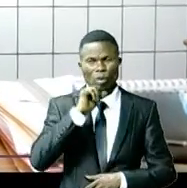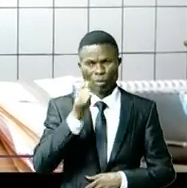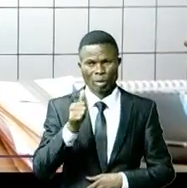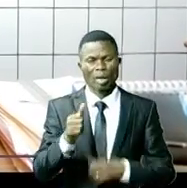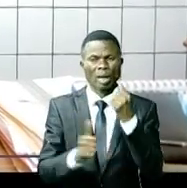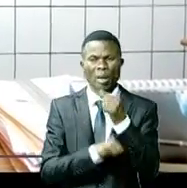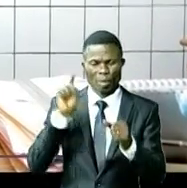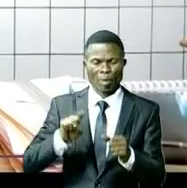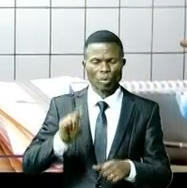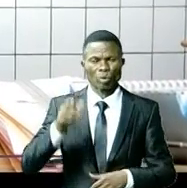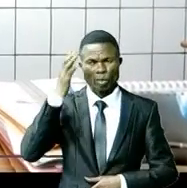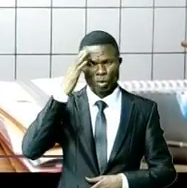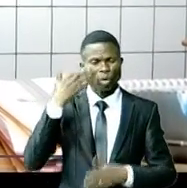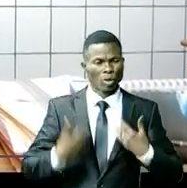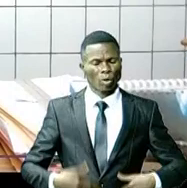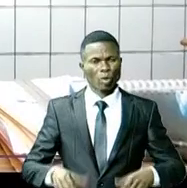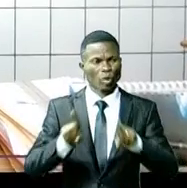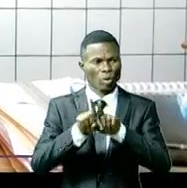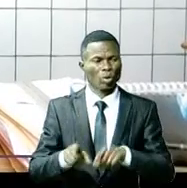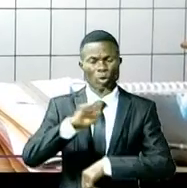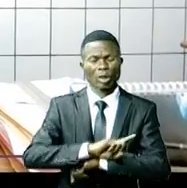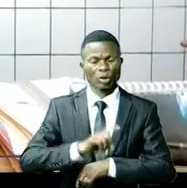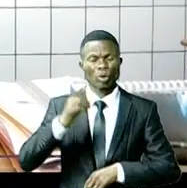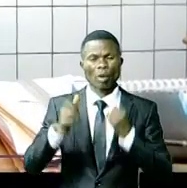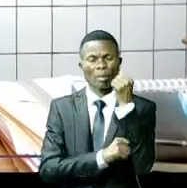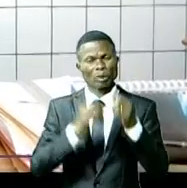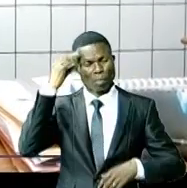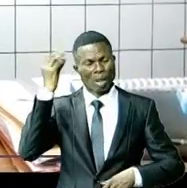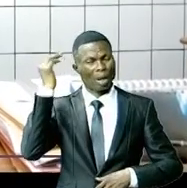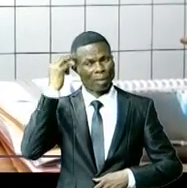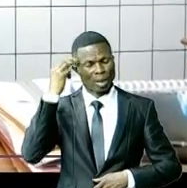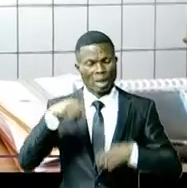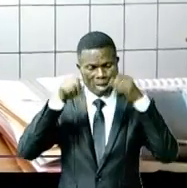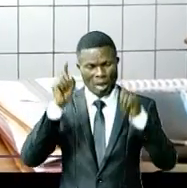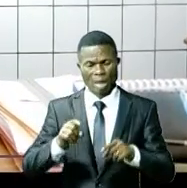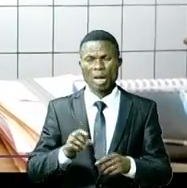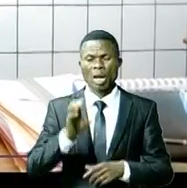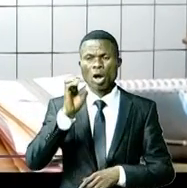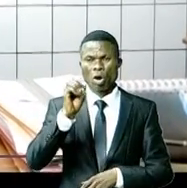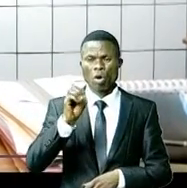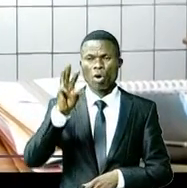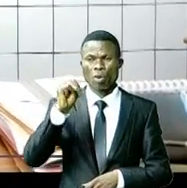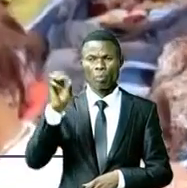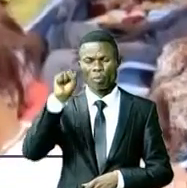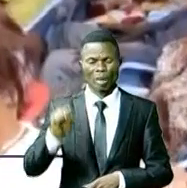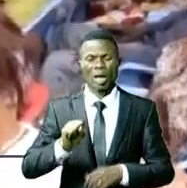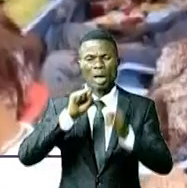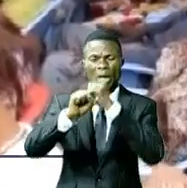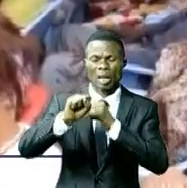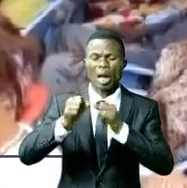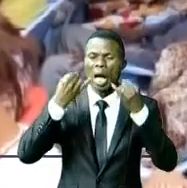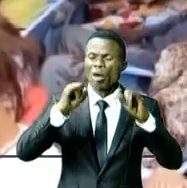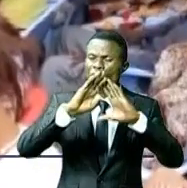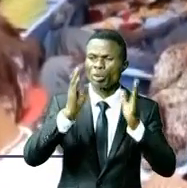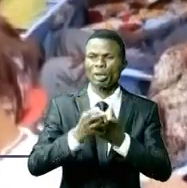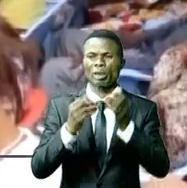gens sachent que nous célébrons aussi cette journée. Alors cette année, l'OMS nous propose de sensibiliser la population